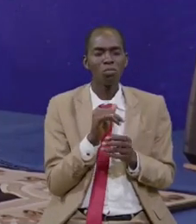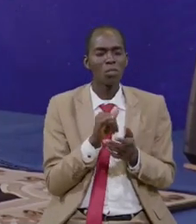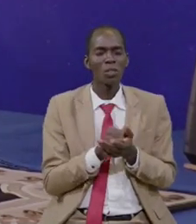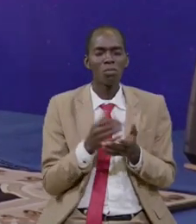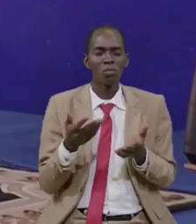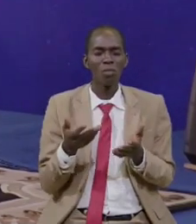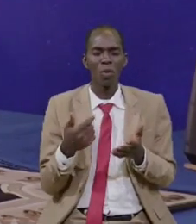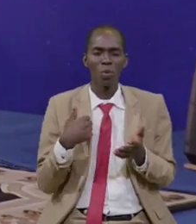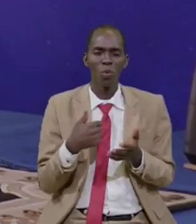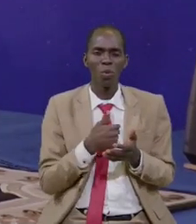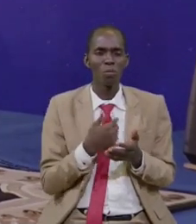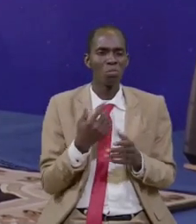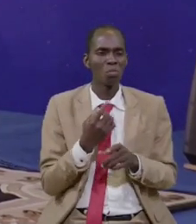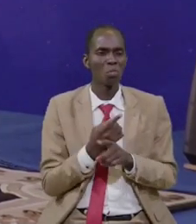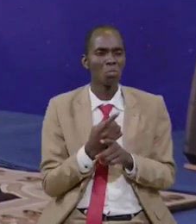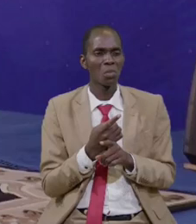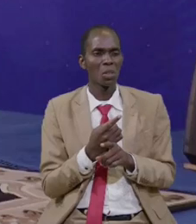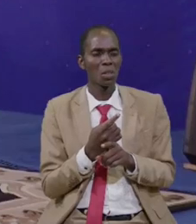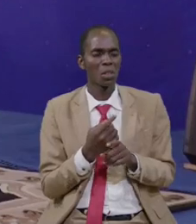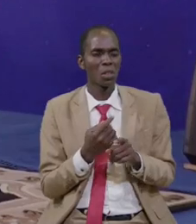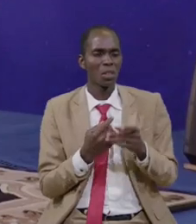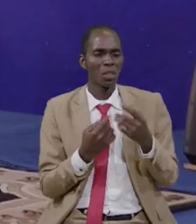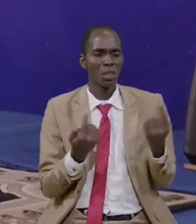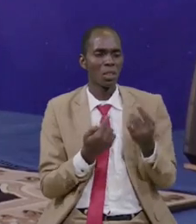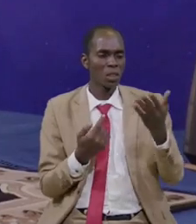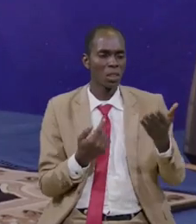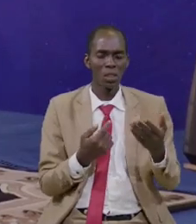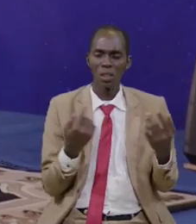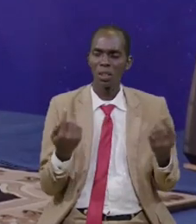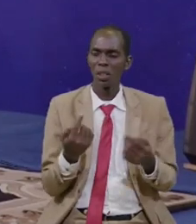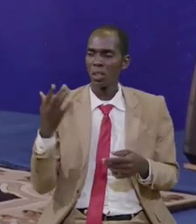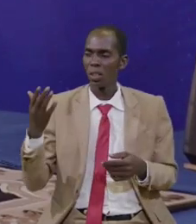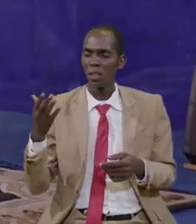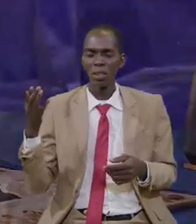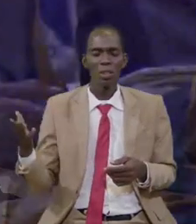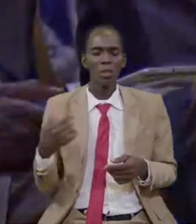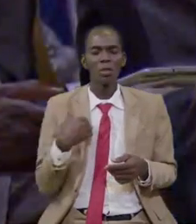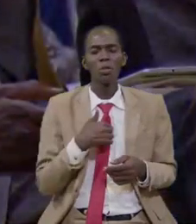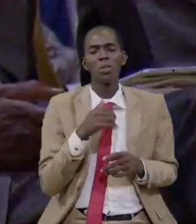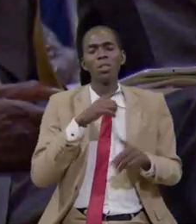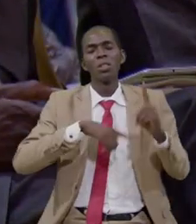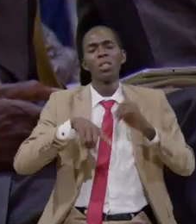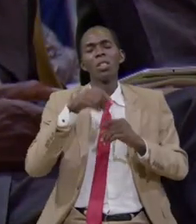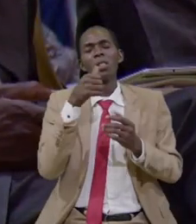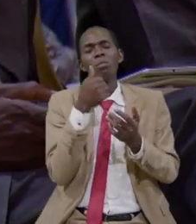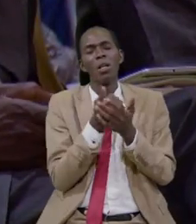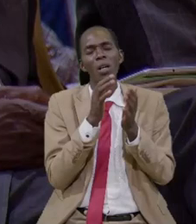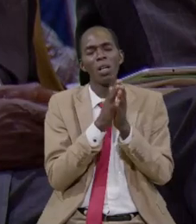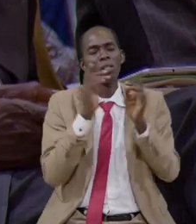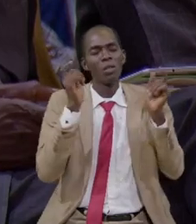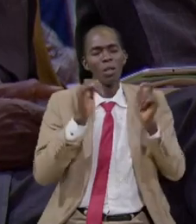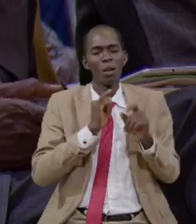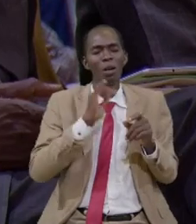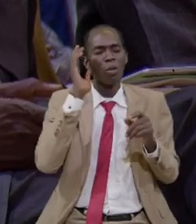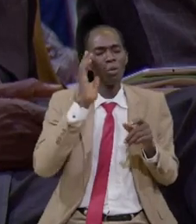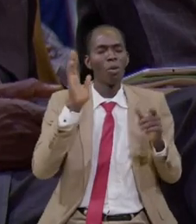pêche ici, on pêche là-bas, on pêche ici. Et nous venons, amen, alléluia, oh j'adore, je